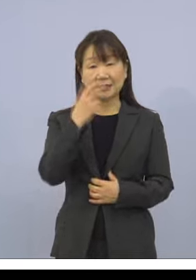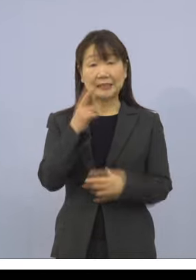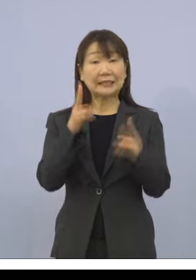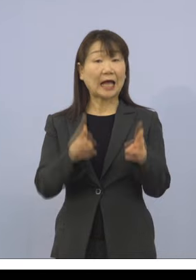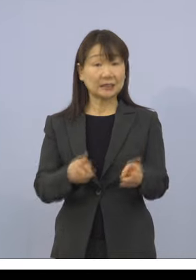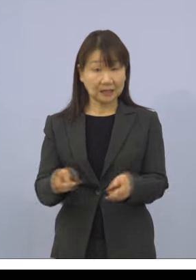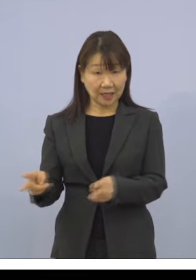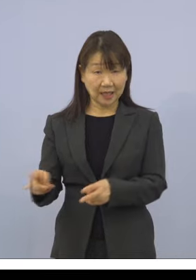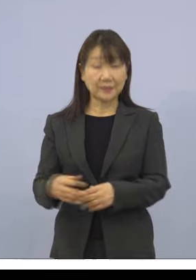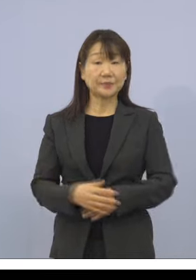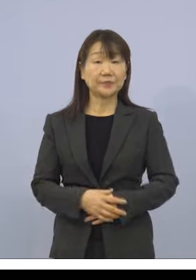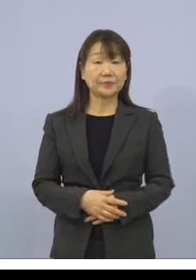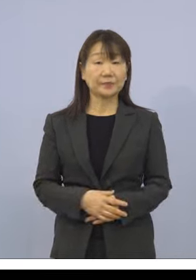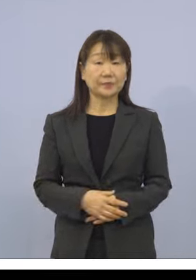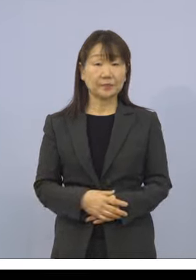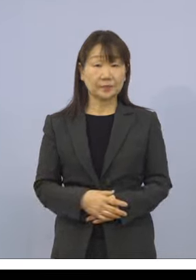る